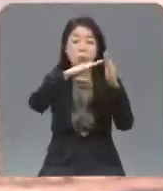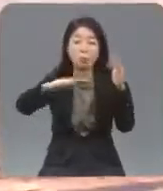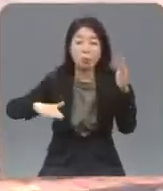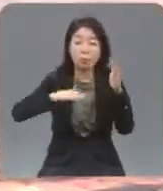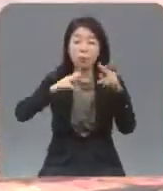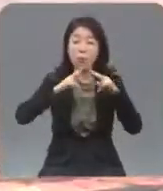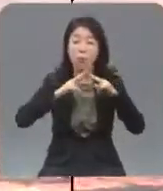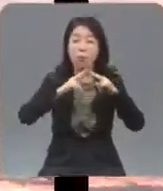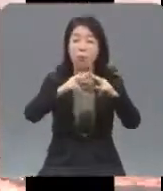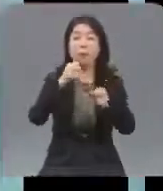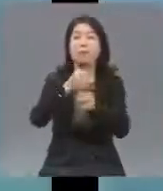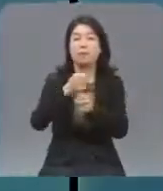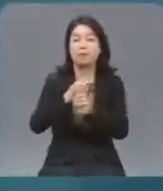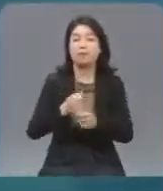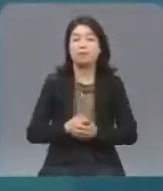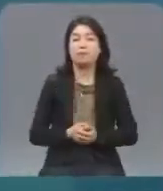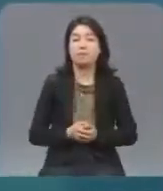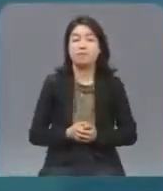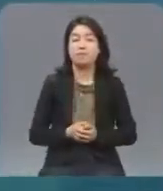곳에 설치합니다.